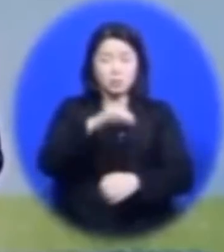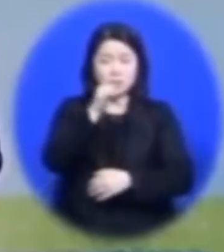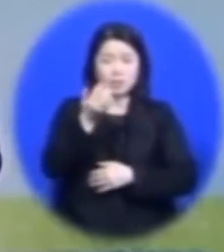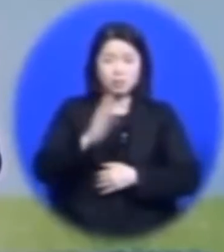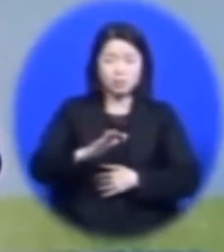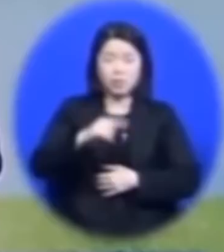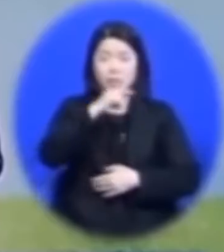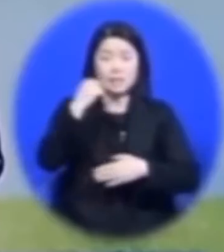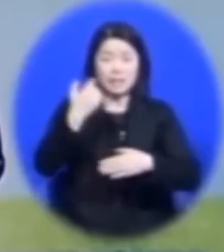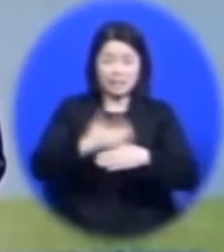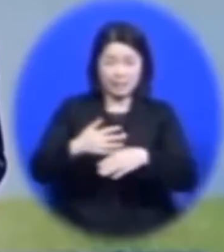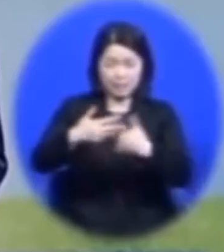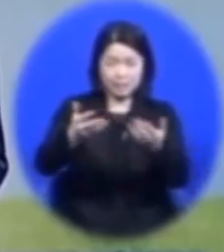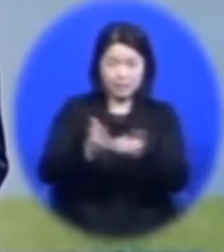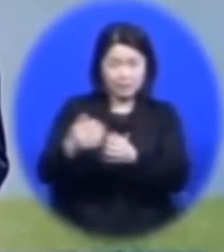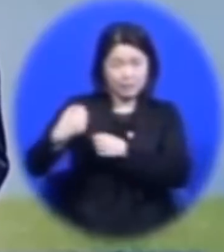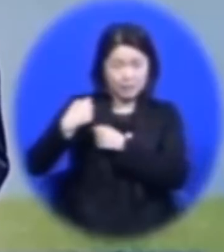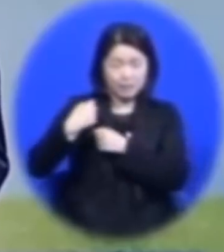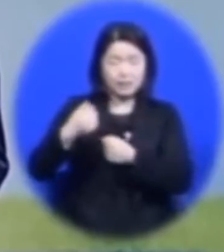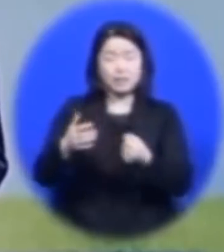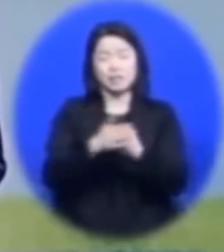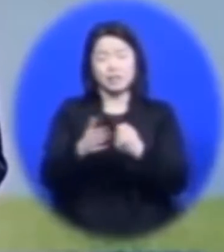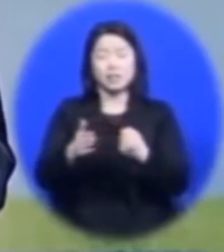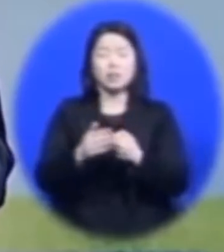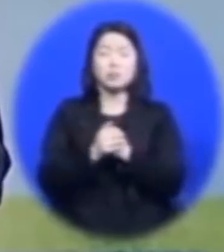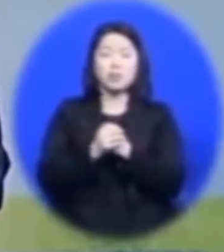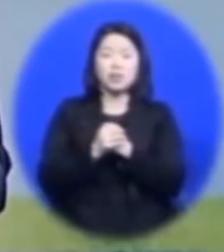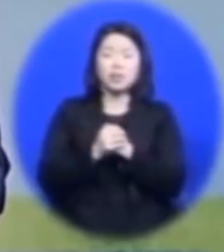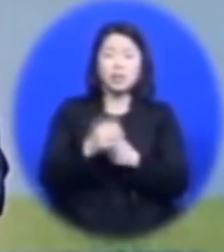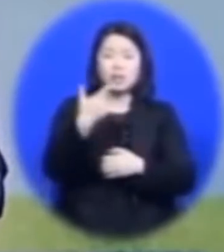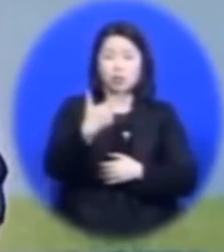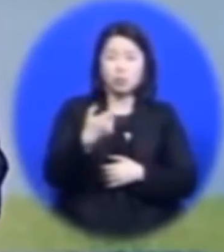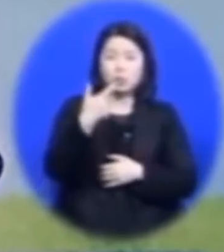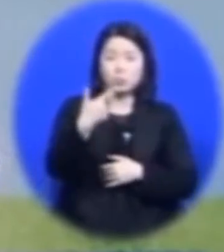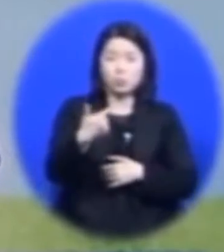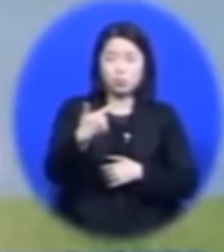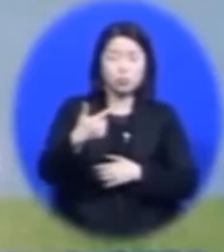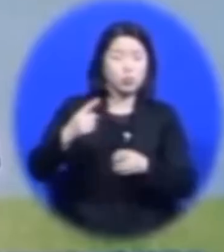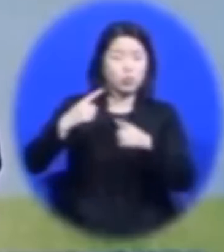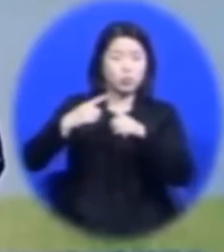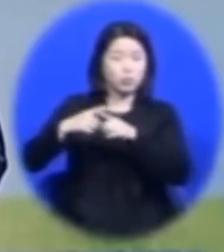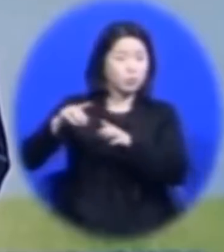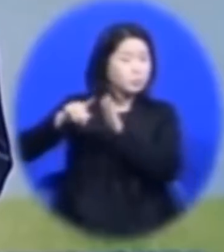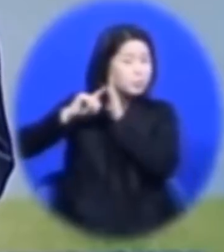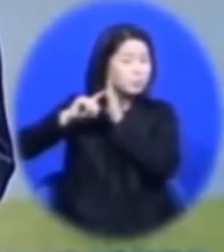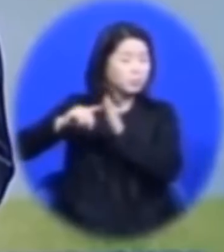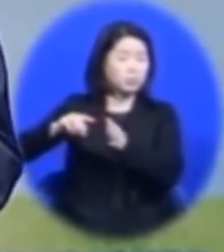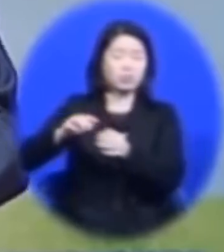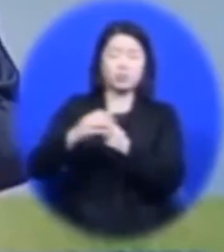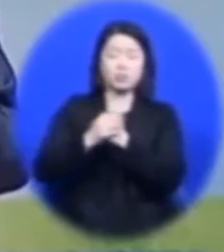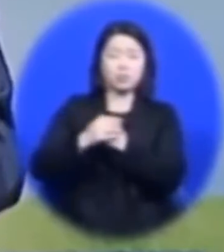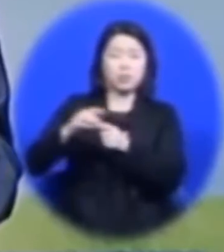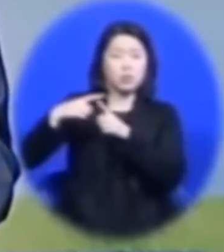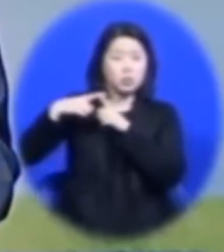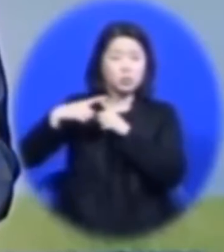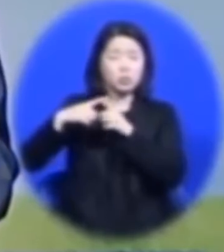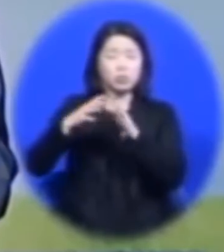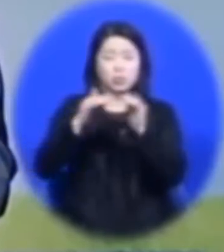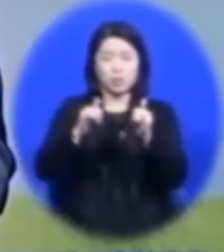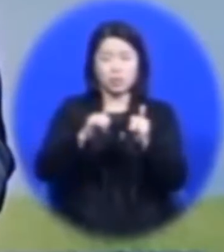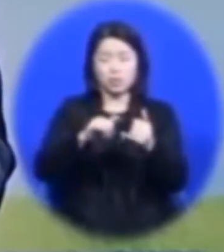공산당의 의해서 어 66명의 순교자가 날 때 그때의 구덩이